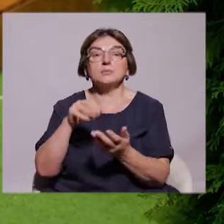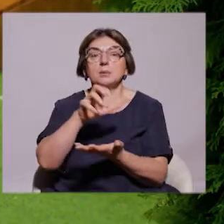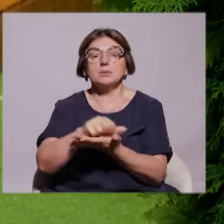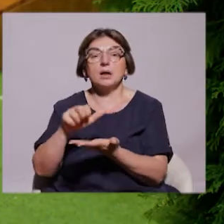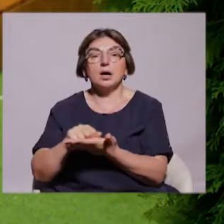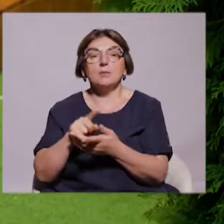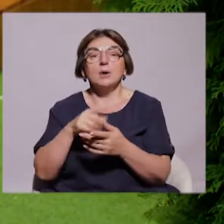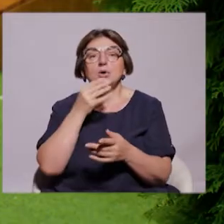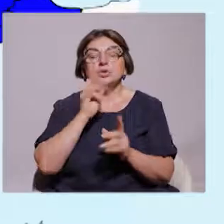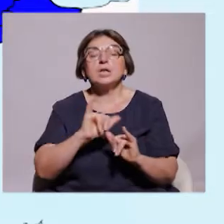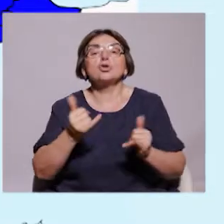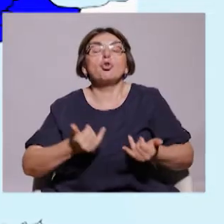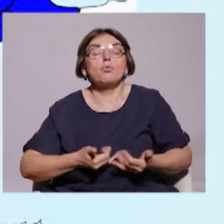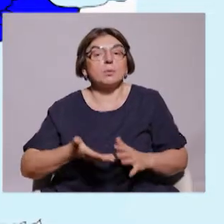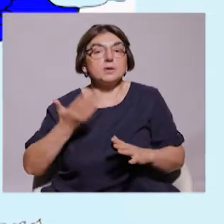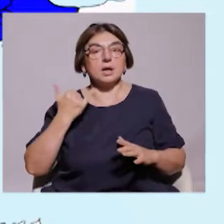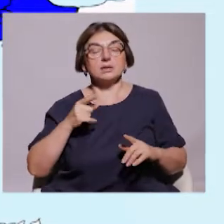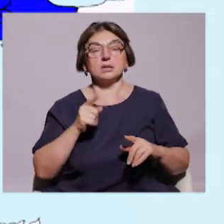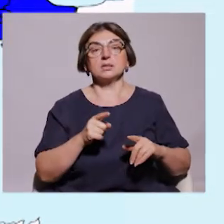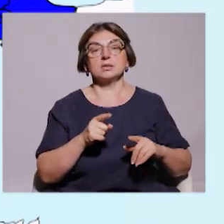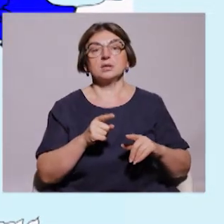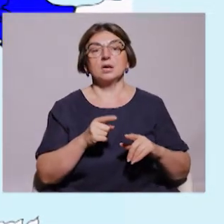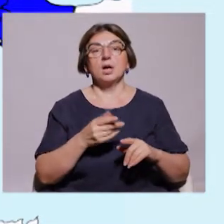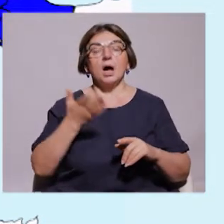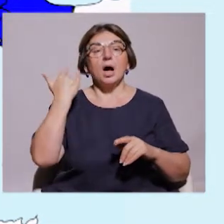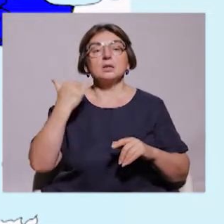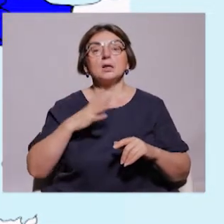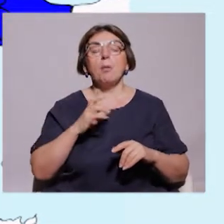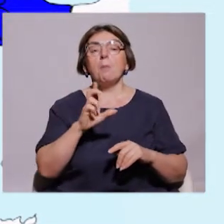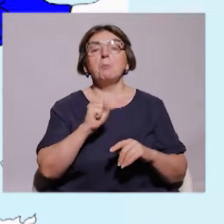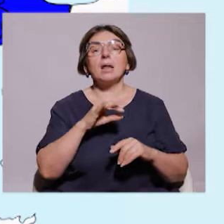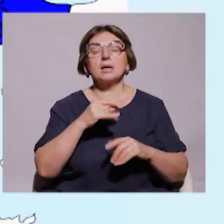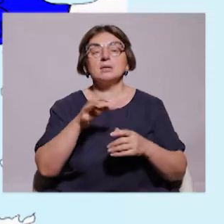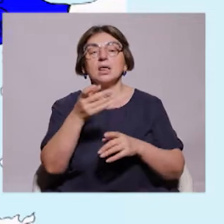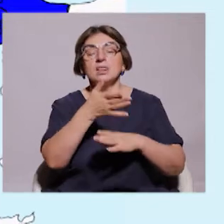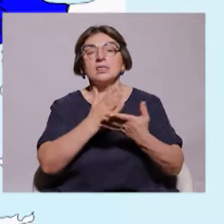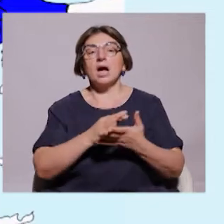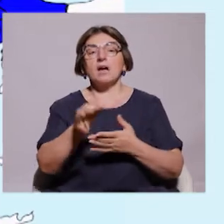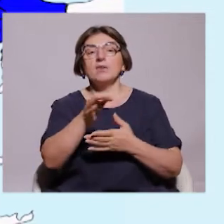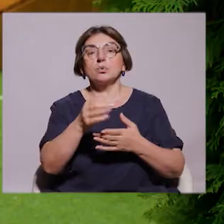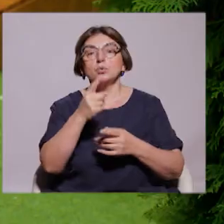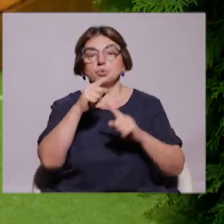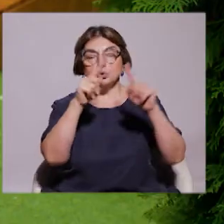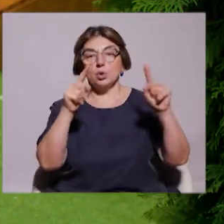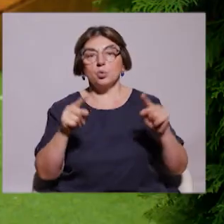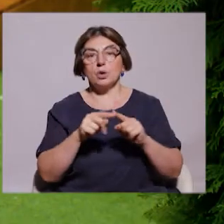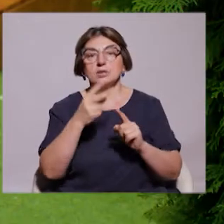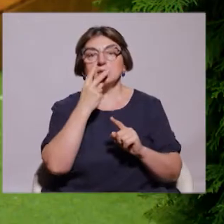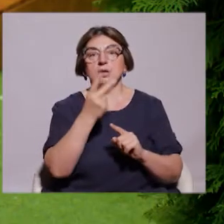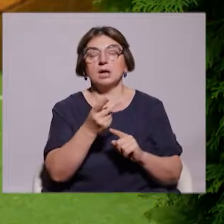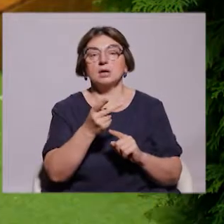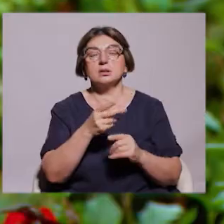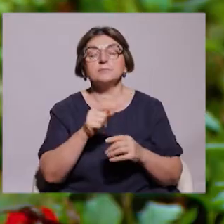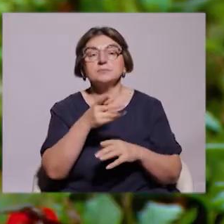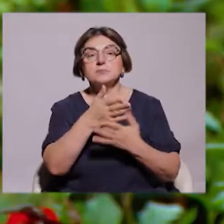ისინი. ისინი ცხოვრობდნენ ბალკანეთის ნახევარკუნძულზე, თქვენ ხედავთ ახლა ამას რუკაზე. ბალკანეთის ნახევარკუნძულის გარდა ისინი ცხოვრობდნენ ეგეოსის